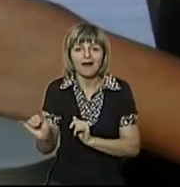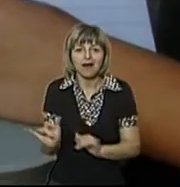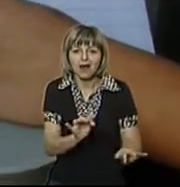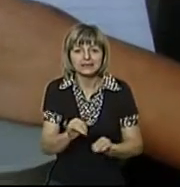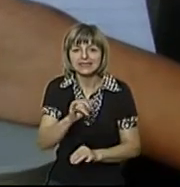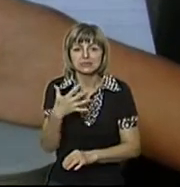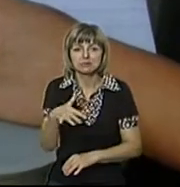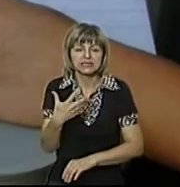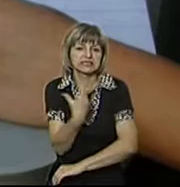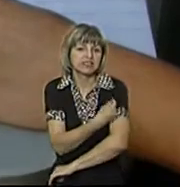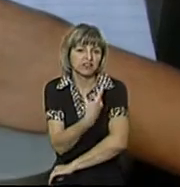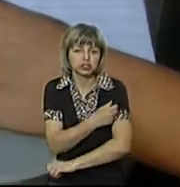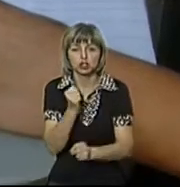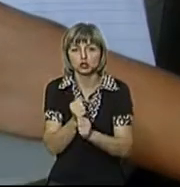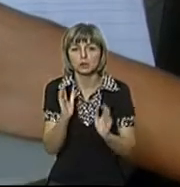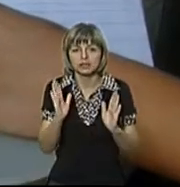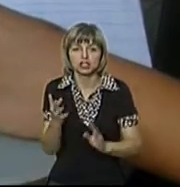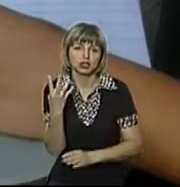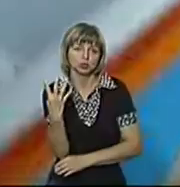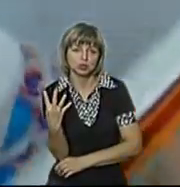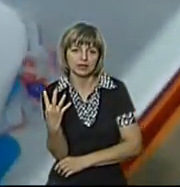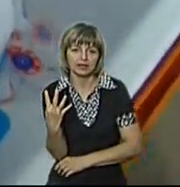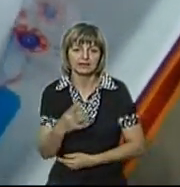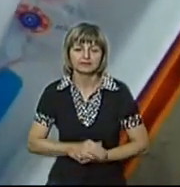з 50 вакцин зробили 4.